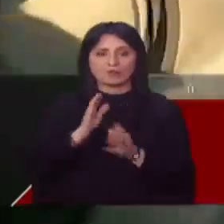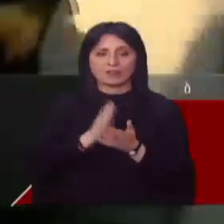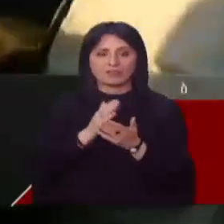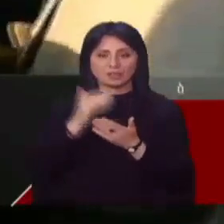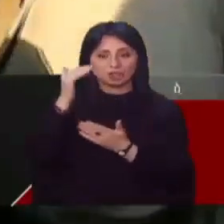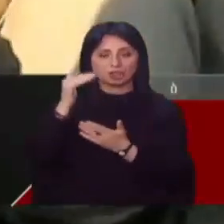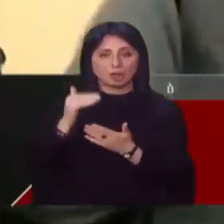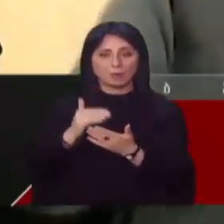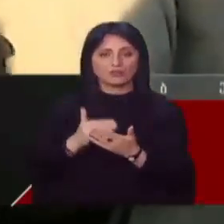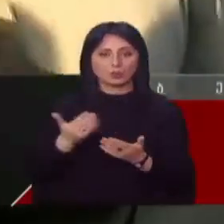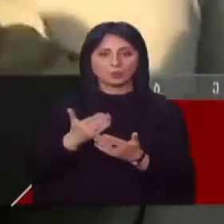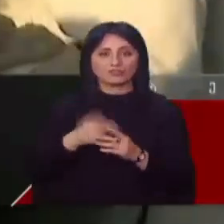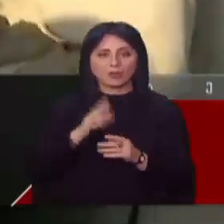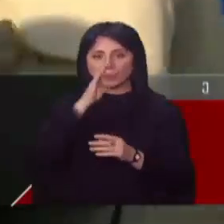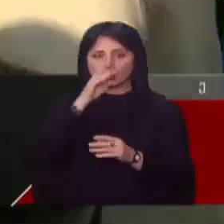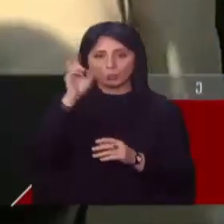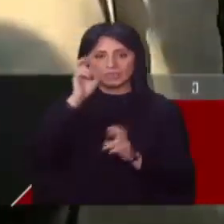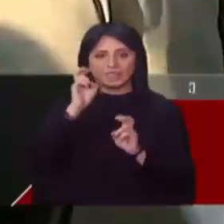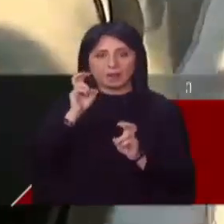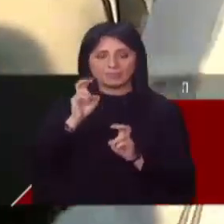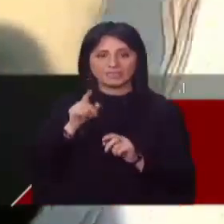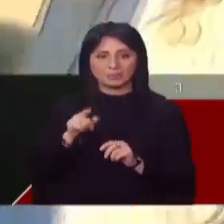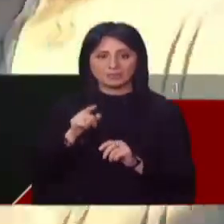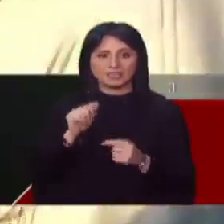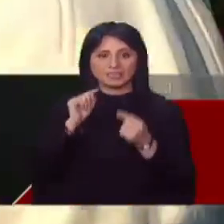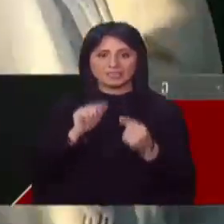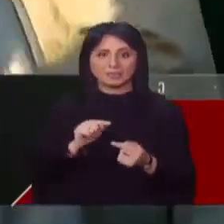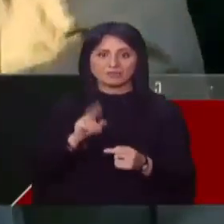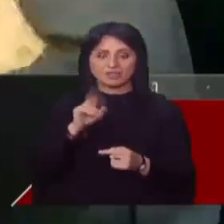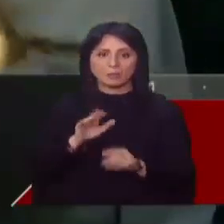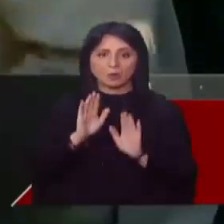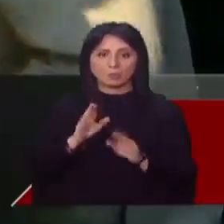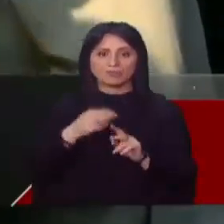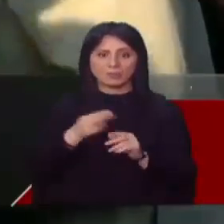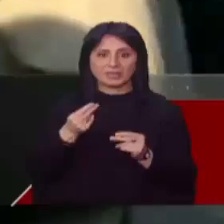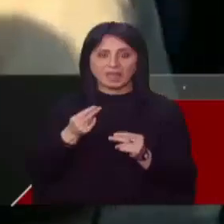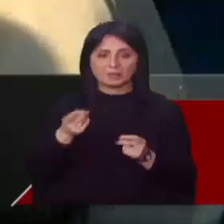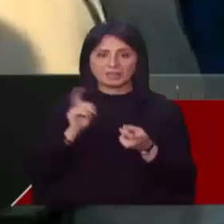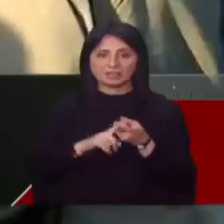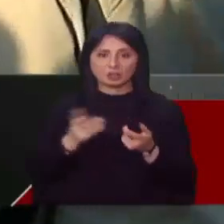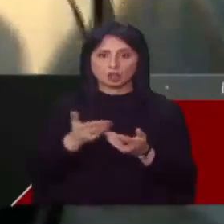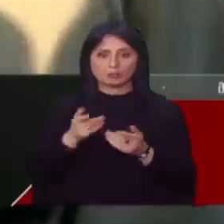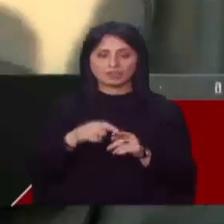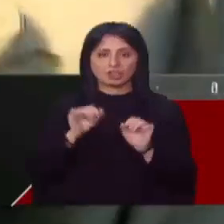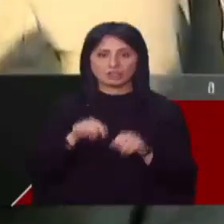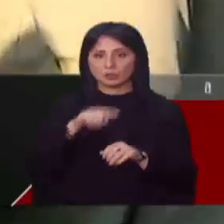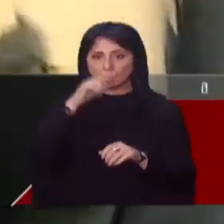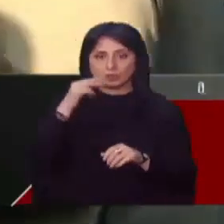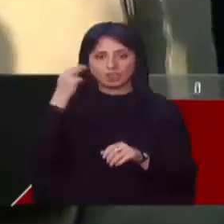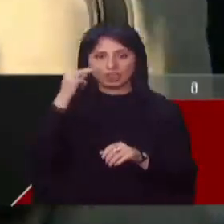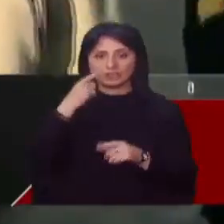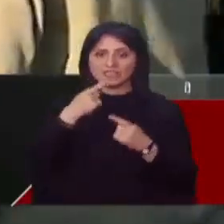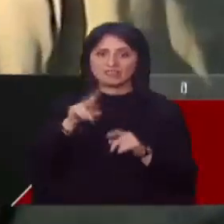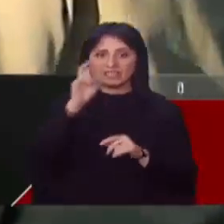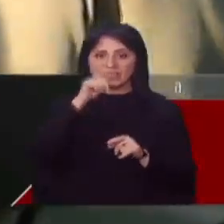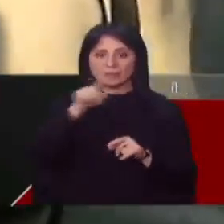fost cam un atuali. Romesa are trulii sa hamci pe obisa, ați inar de gda, holot din tahe, tand dacă aș fi rebit romesa și s-a zluat rusa, ti cine ti tu spa